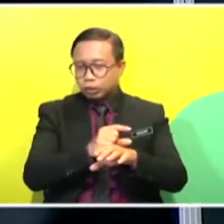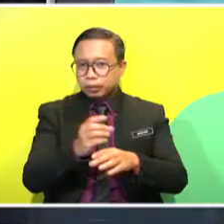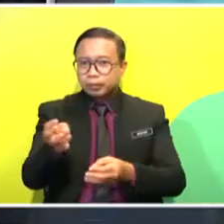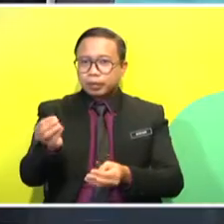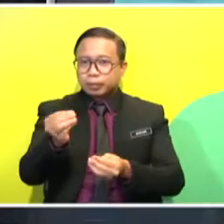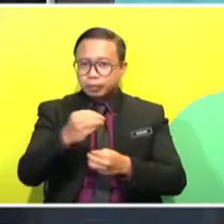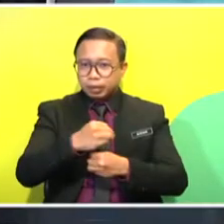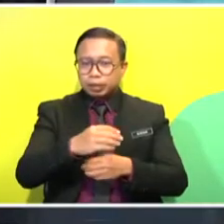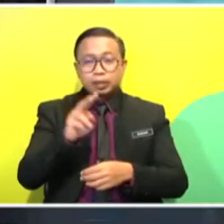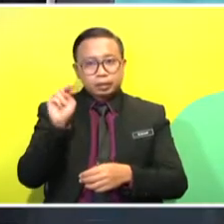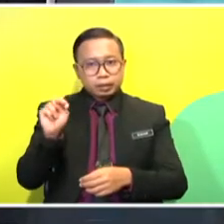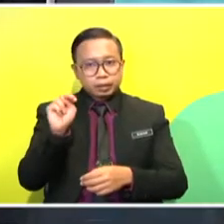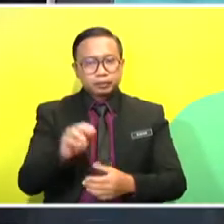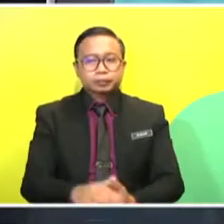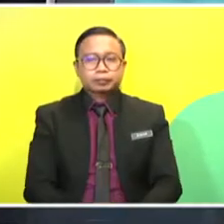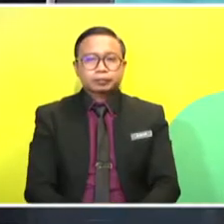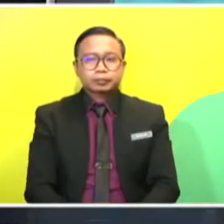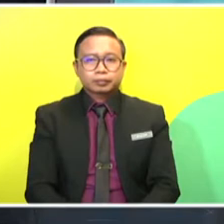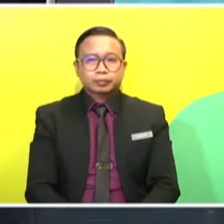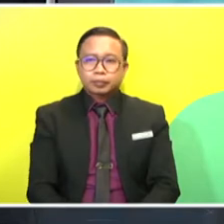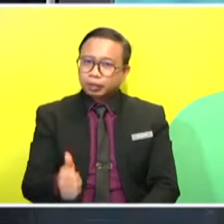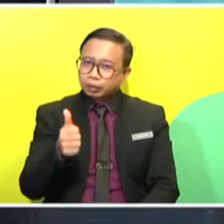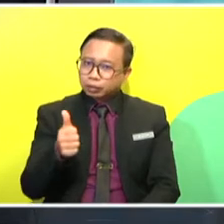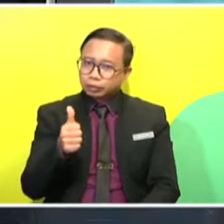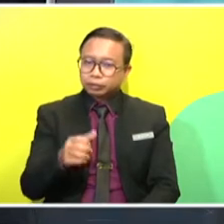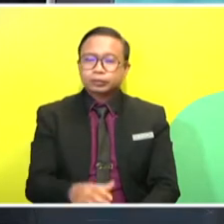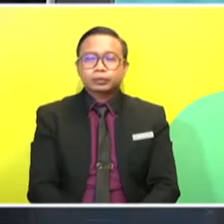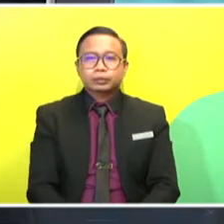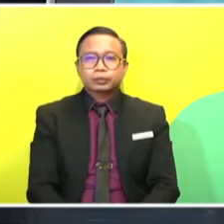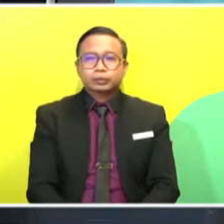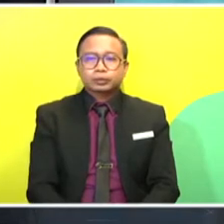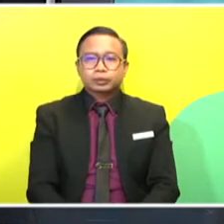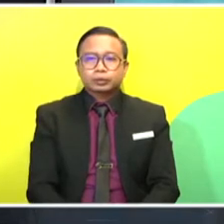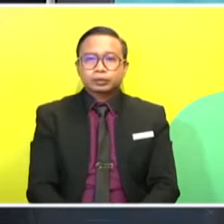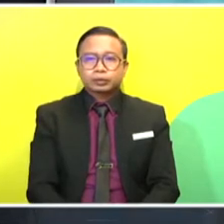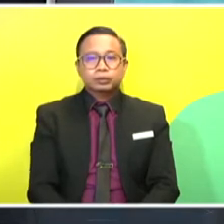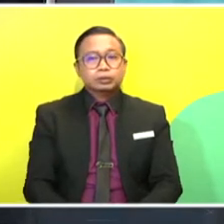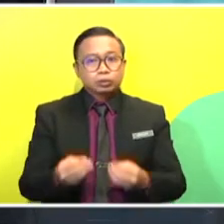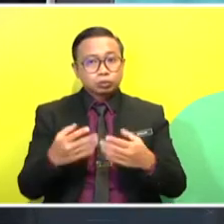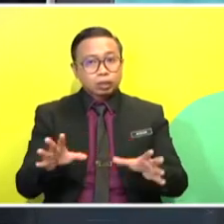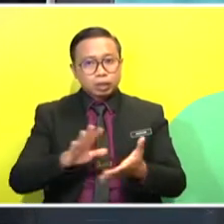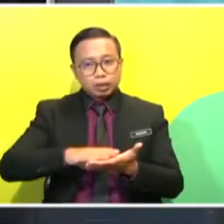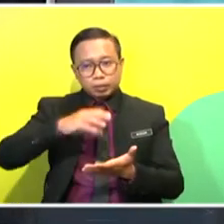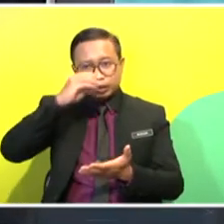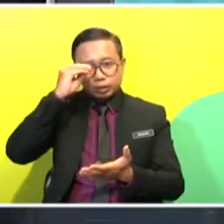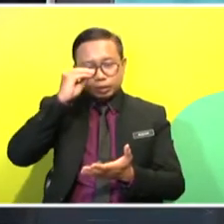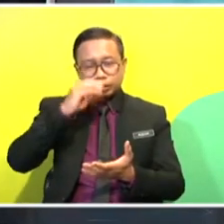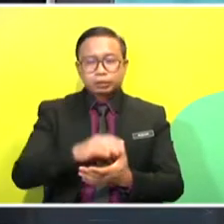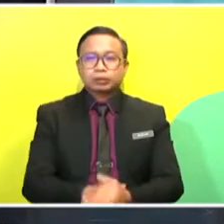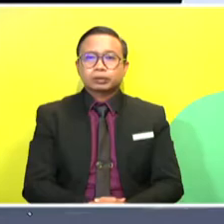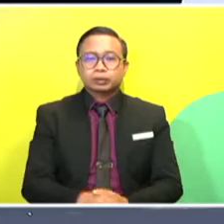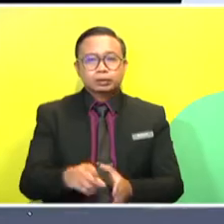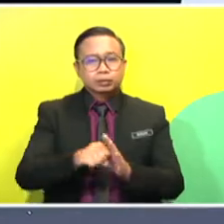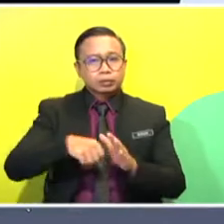Ya, betul. Baik. Baguslah Nisa. Dia boleh cikgu mengingat apa tadi yang kita telah belajar pada segmen yang sebelum